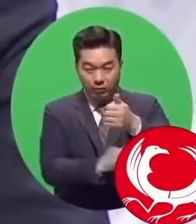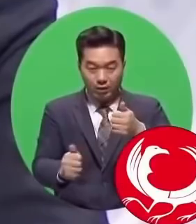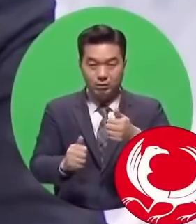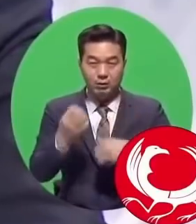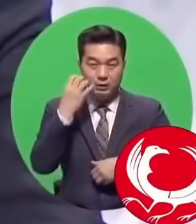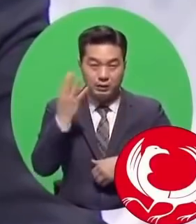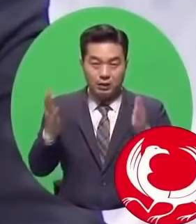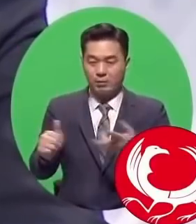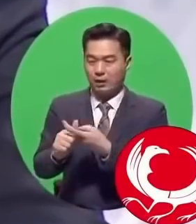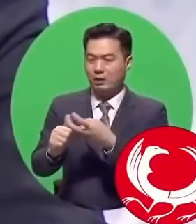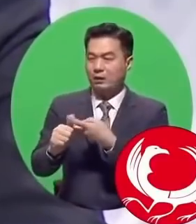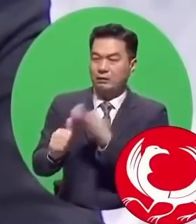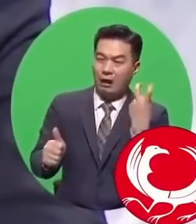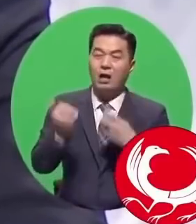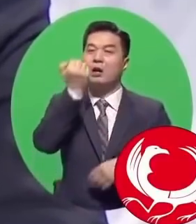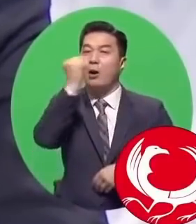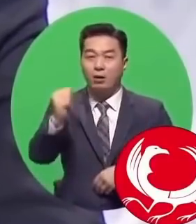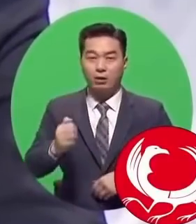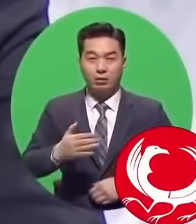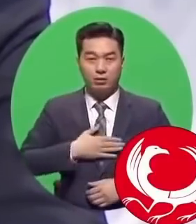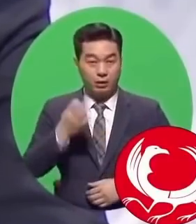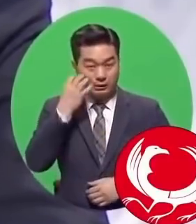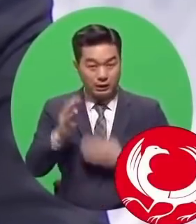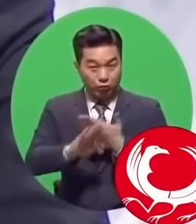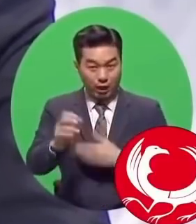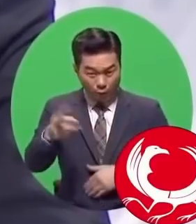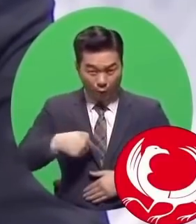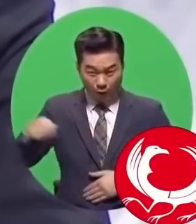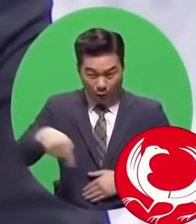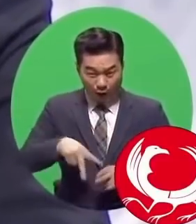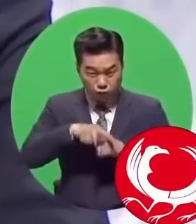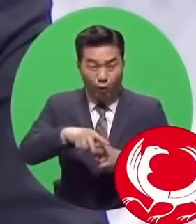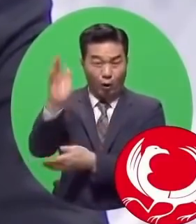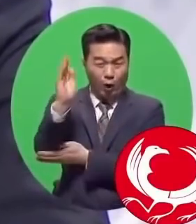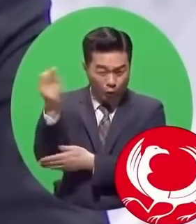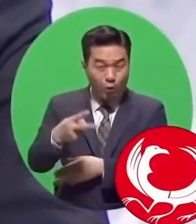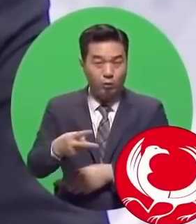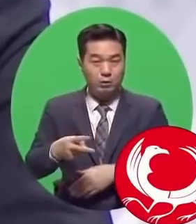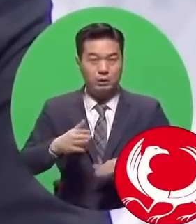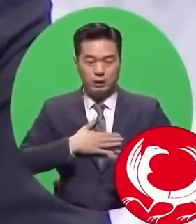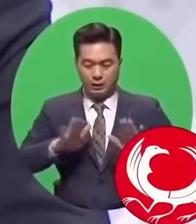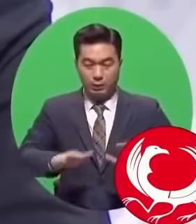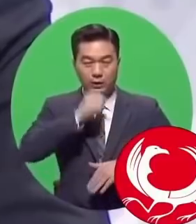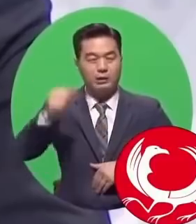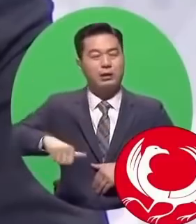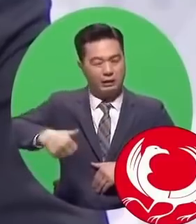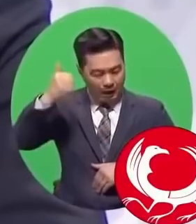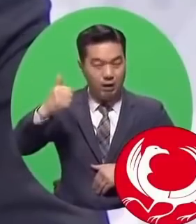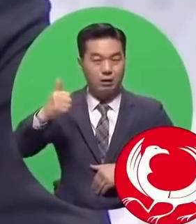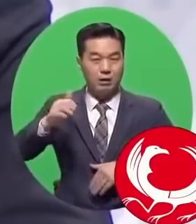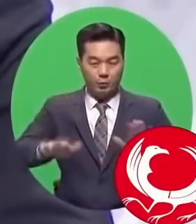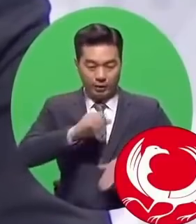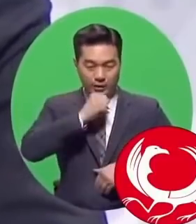탄핵할 것입니다. 뻔하지 않습니까? 나는 4개월 후에 또 대통령을 나와야 됩니다. 그러니 이번에 당선되는 게 좋겠습니다.